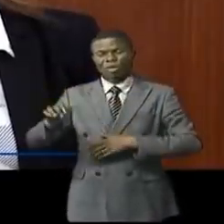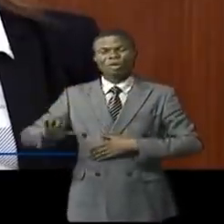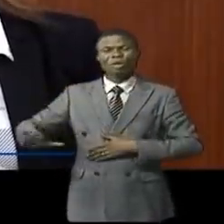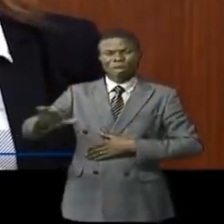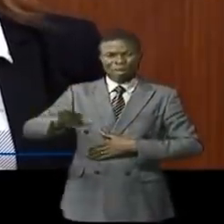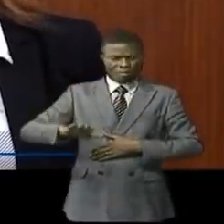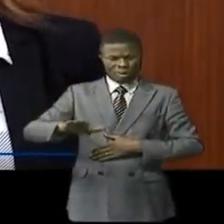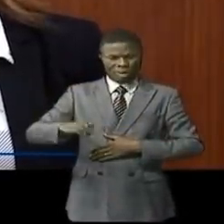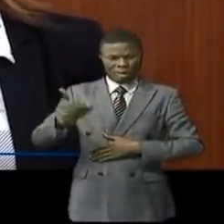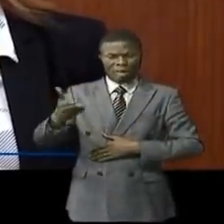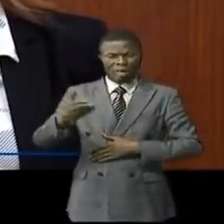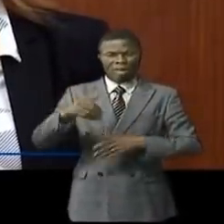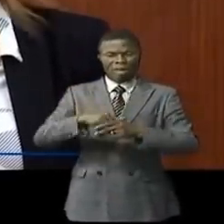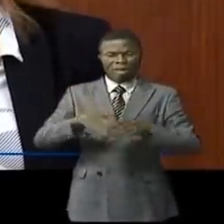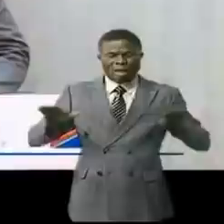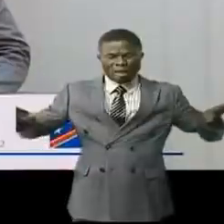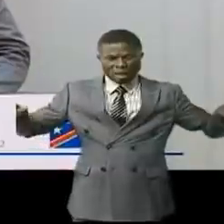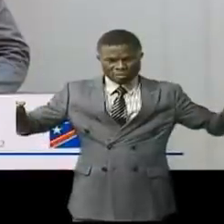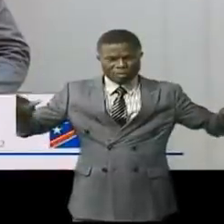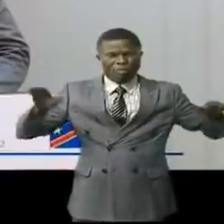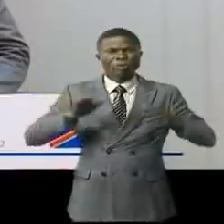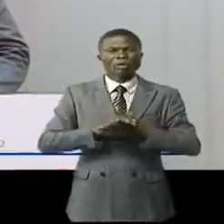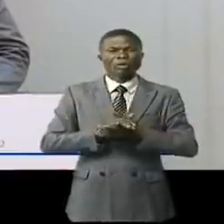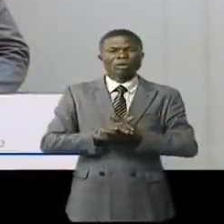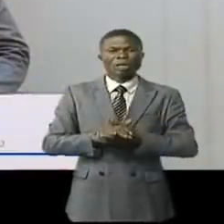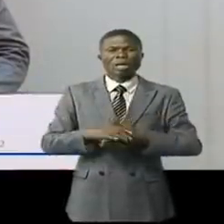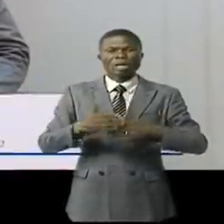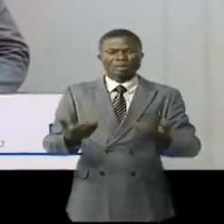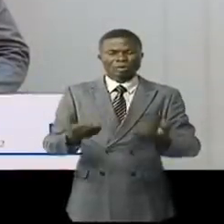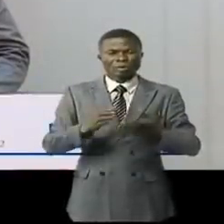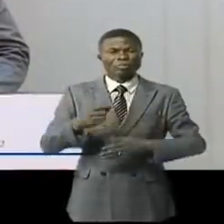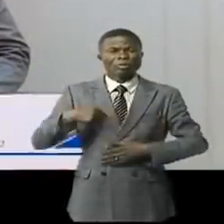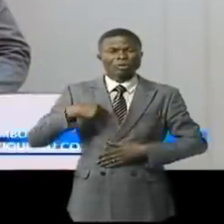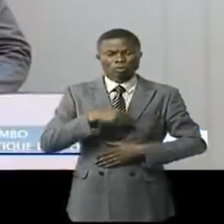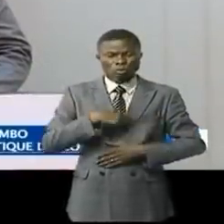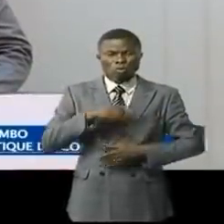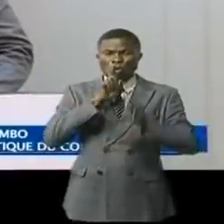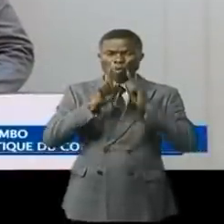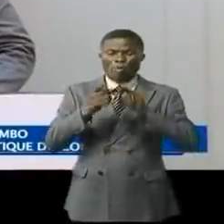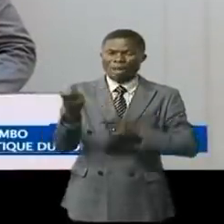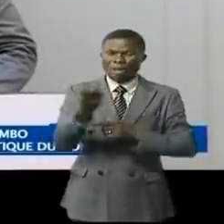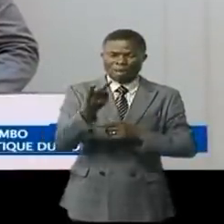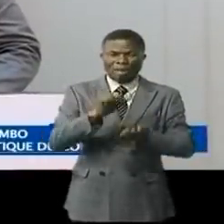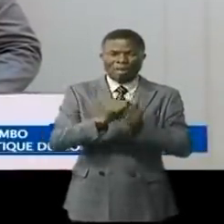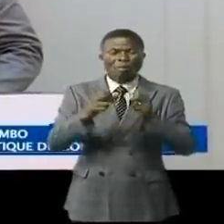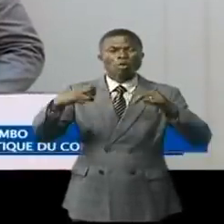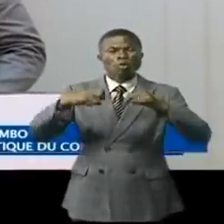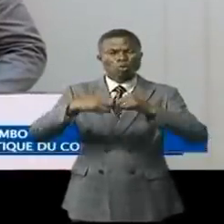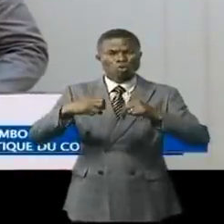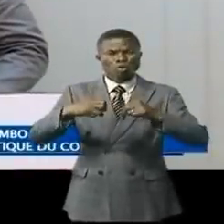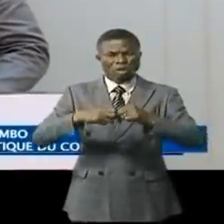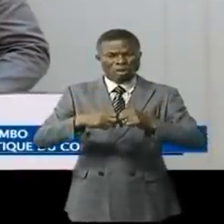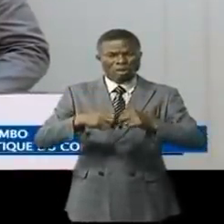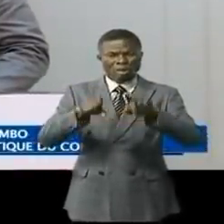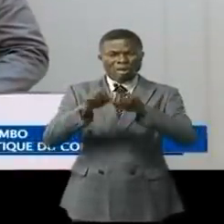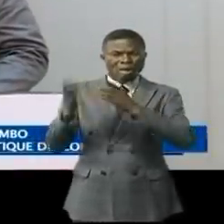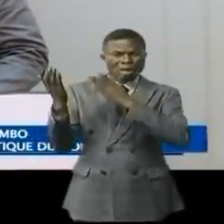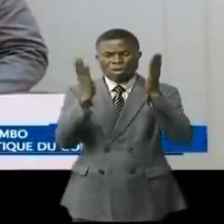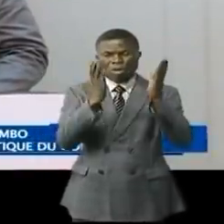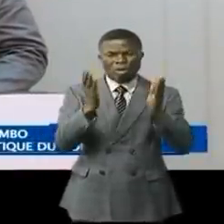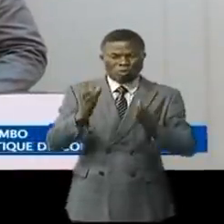le transport aérien. Et donc nous avons également parlé d'énergie et du commerce du